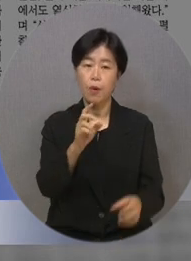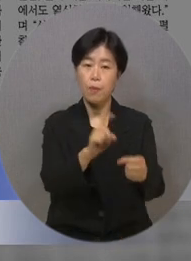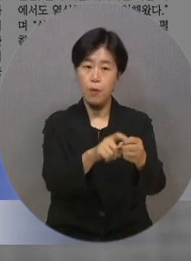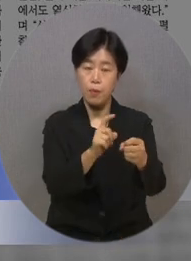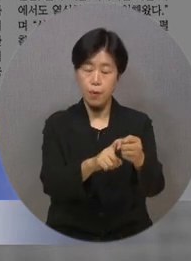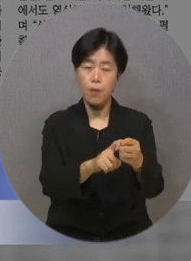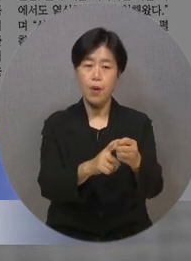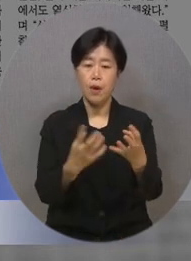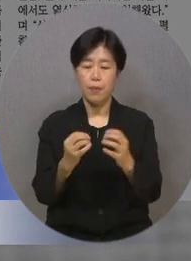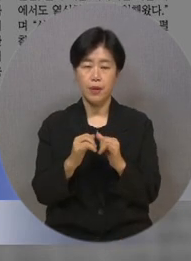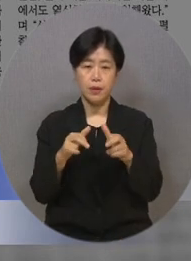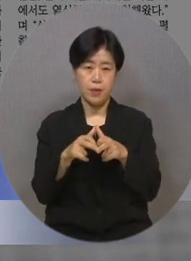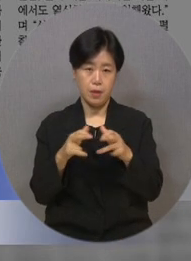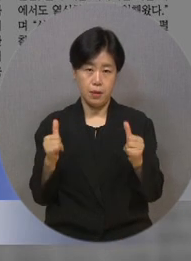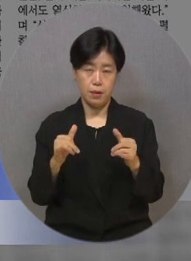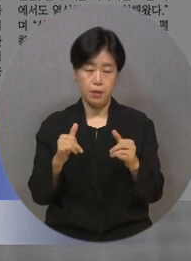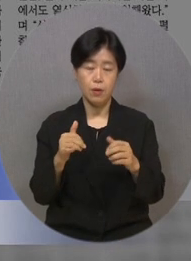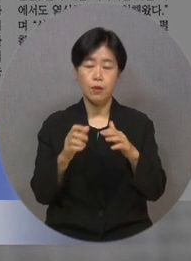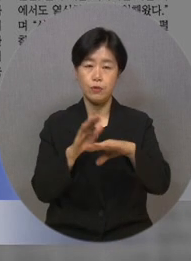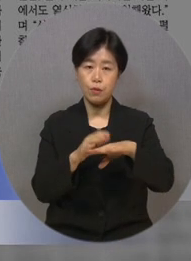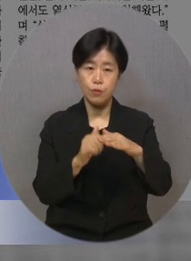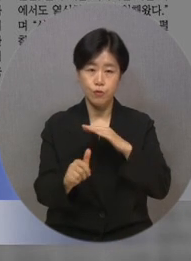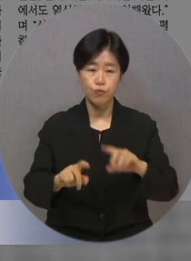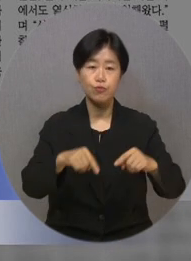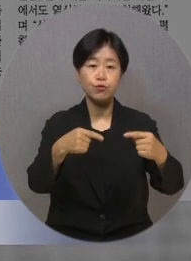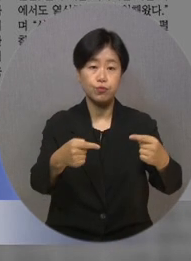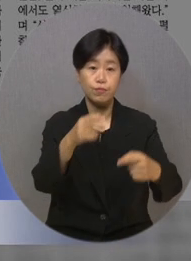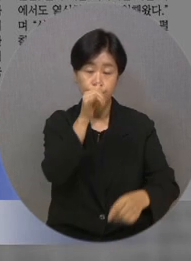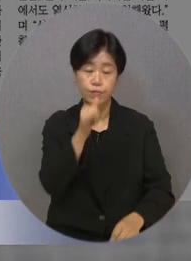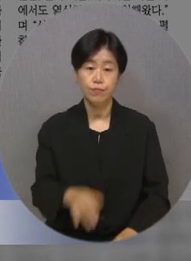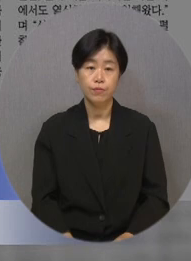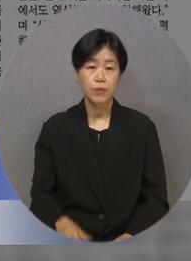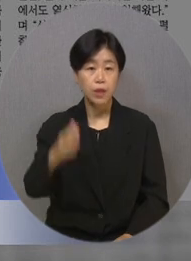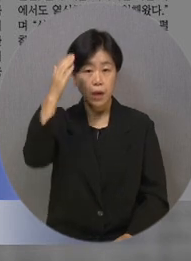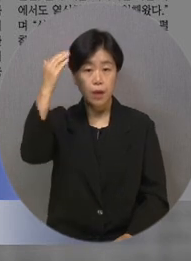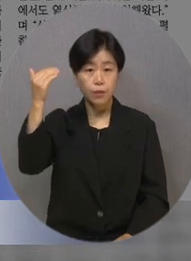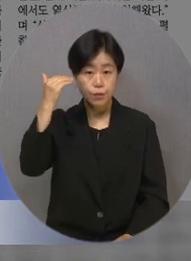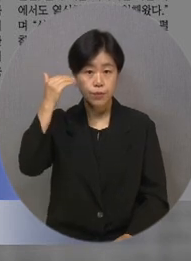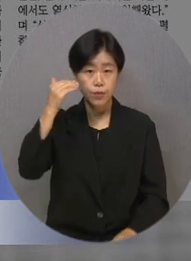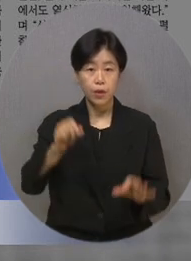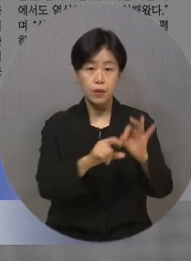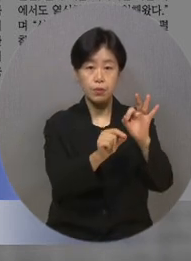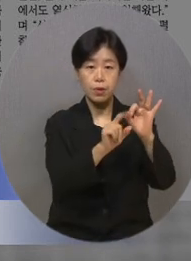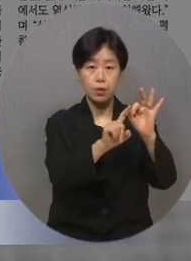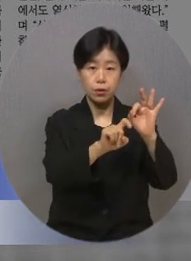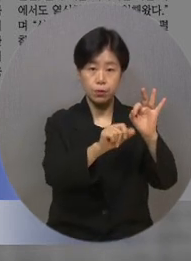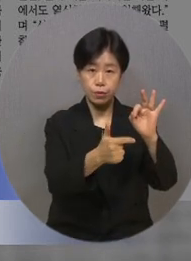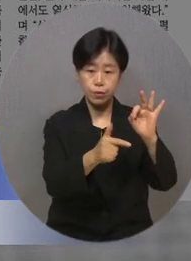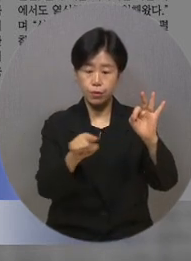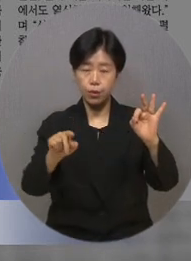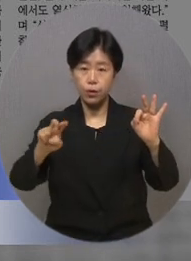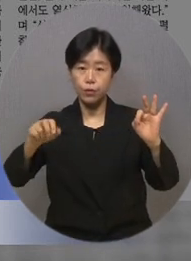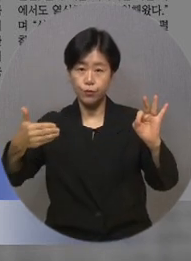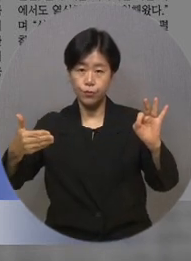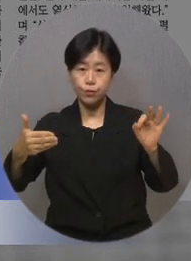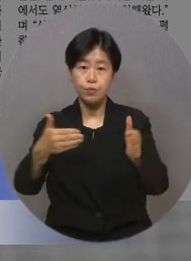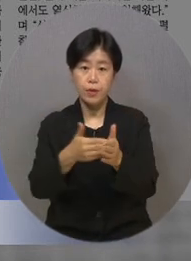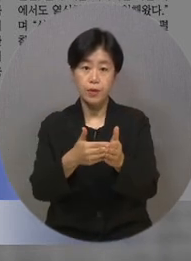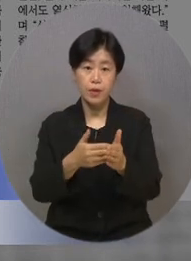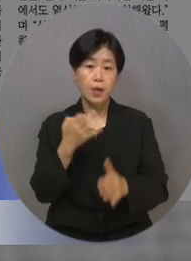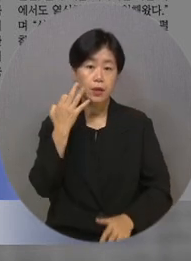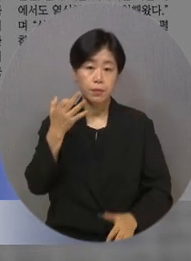참가할 예정인데요 대한민국 선수단은 다음 달 16일부터 29일까지 14일간